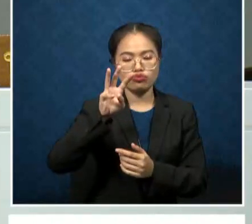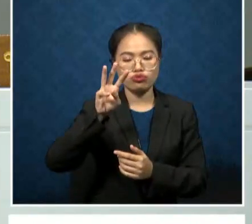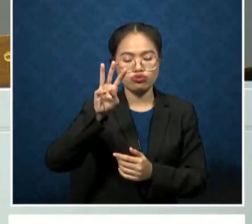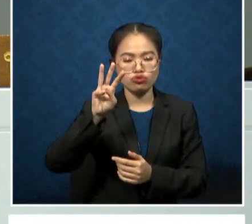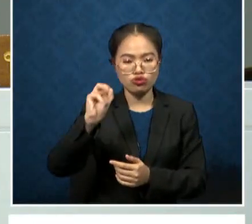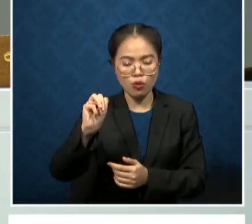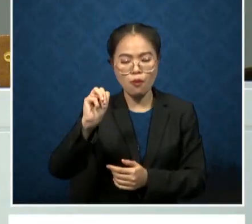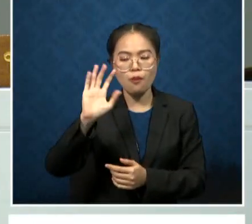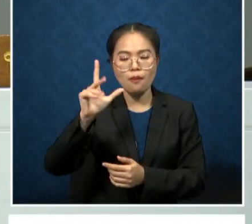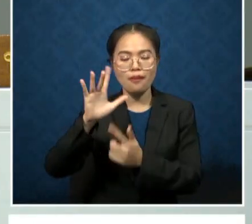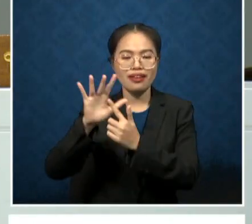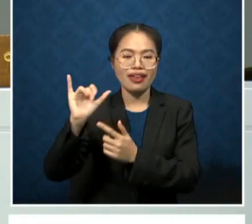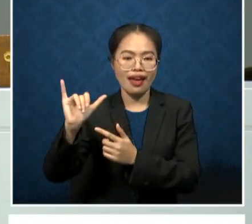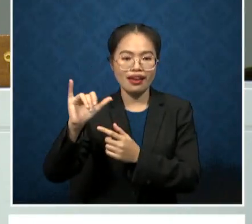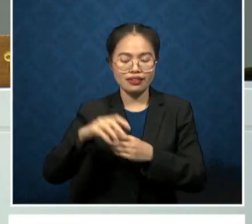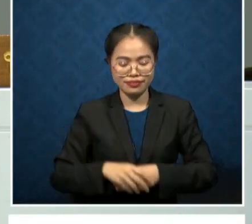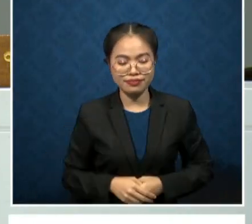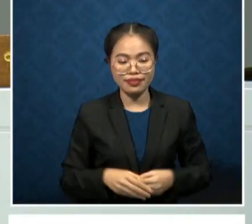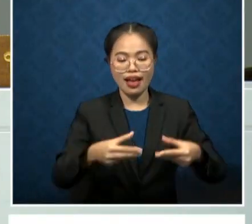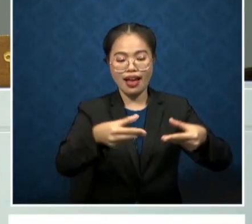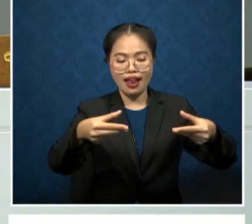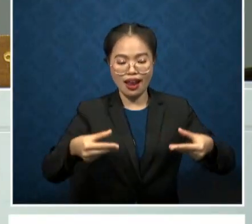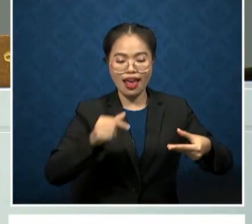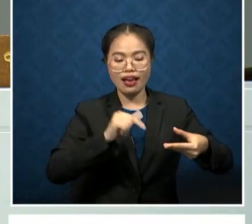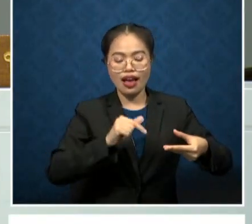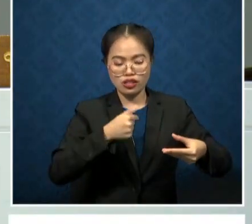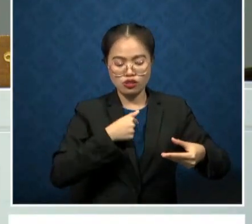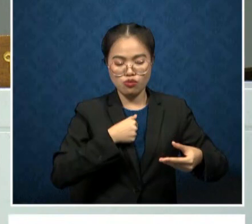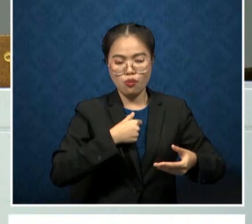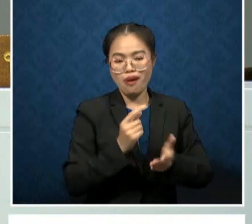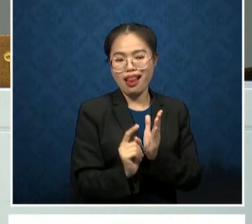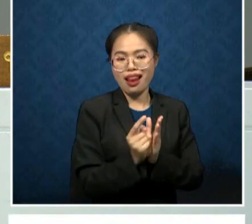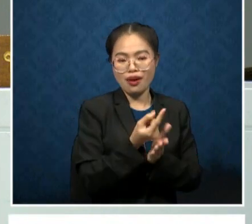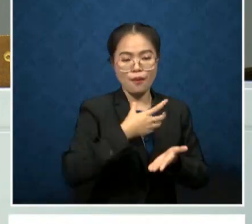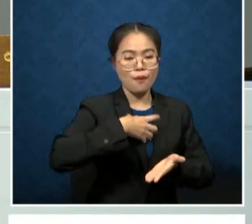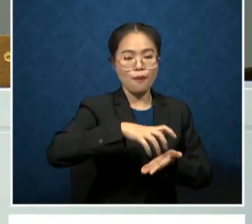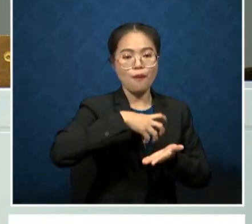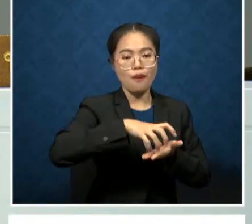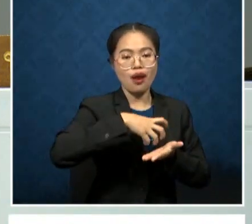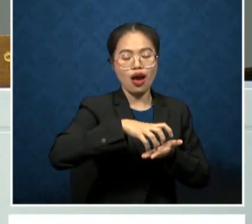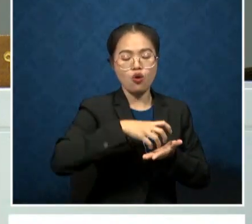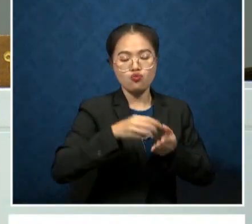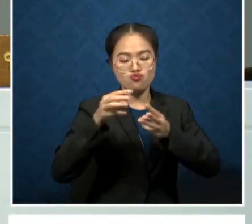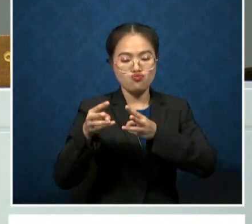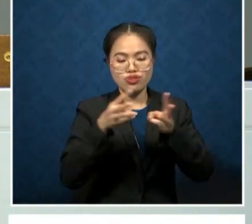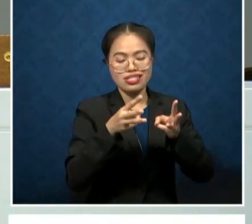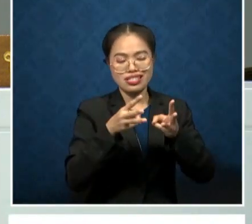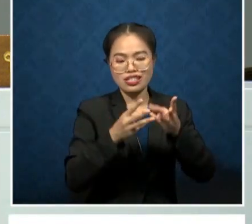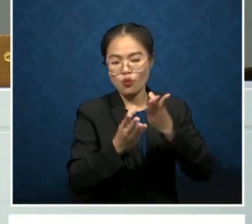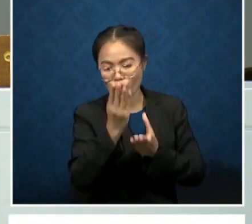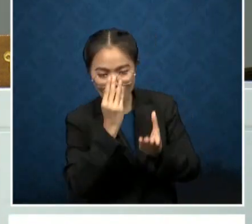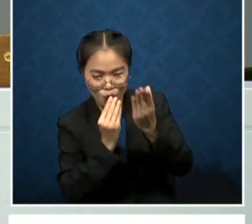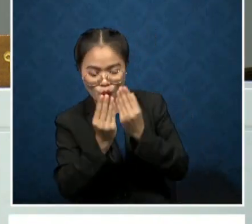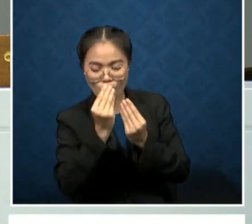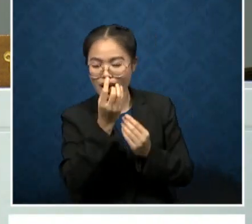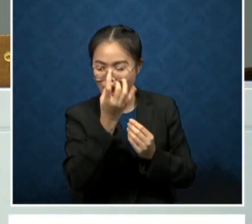ท่านประธานที่เคารพครับจากรายงานทั้งหมดที่ผมเริ่มต้นนำเสนอให้เห็นวิธีการศึกษาว่าเราศึกษาอย่างไร